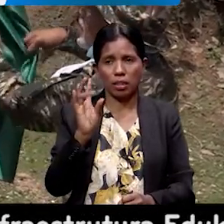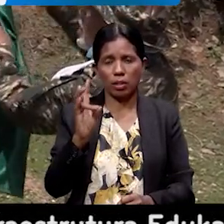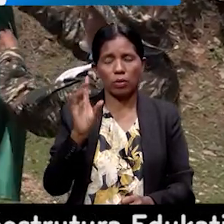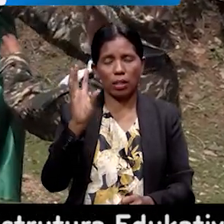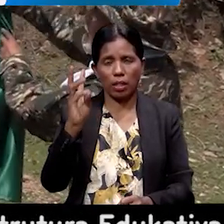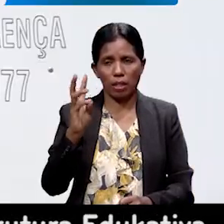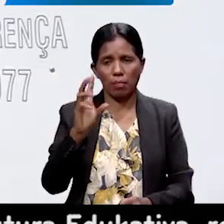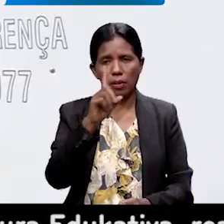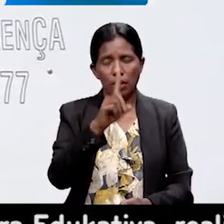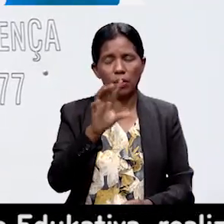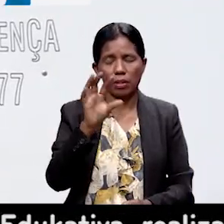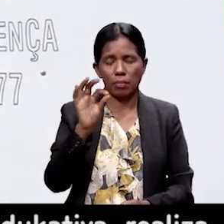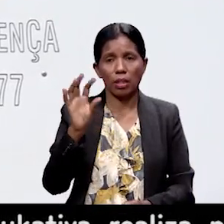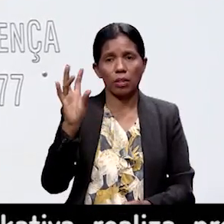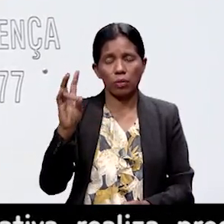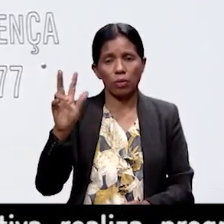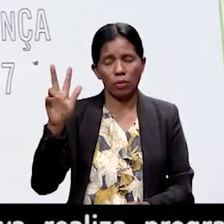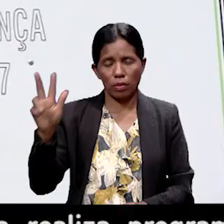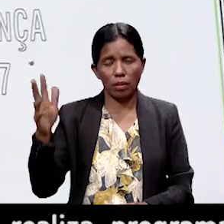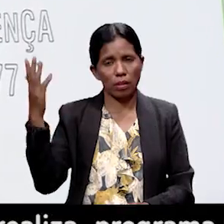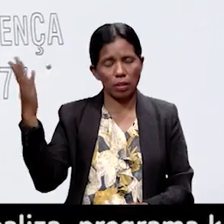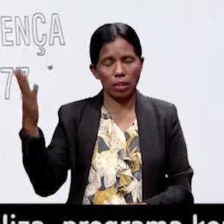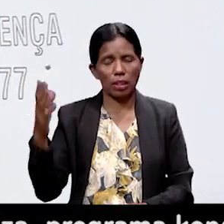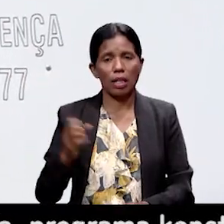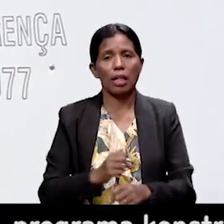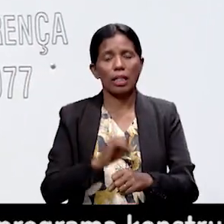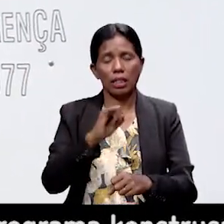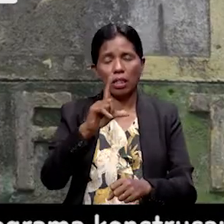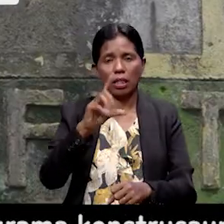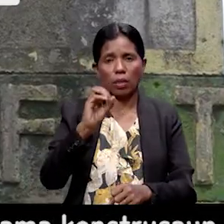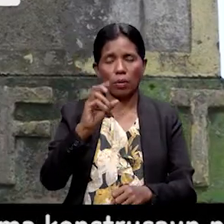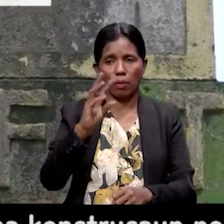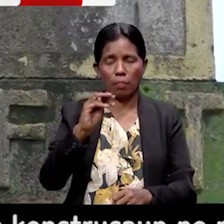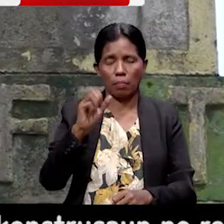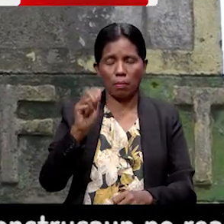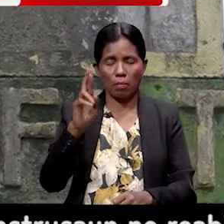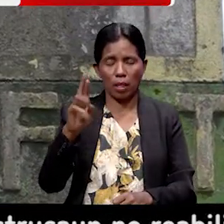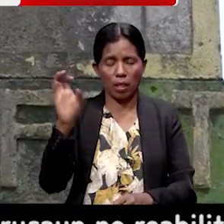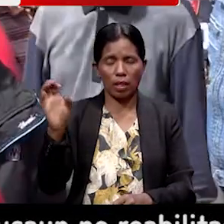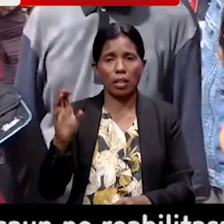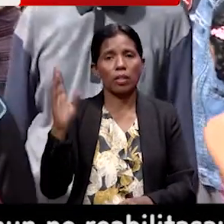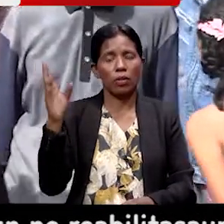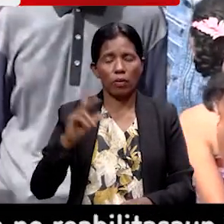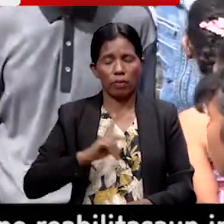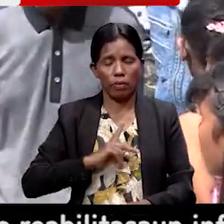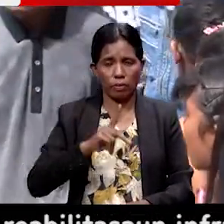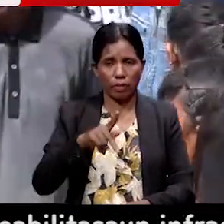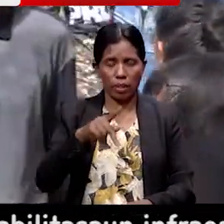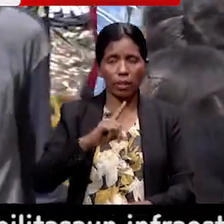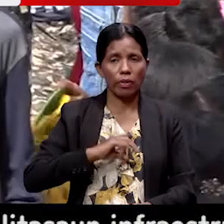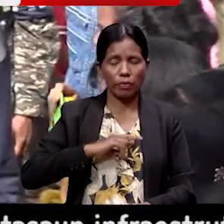atusia hitunulu resin hitu tolu iha iliomar lauteng watu karbau, watu lari vikeke, no tuir